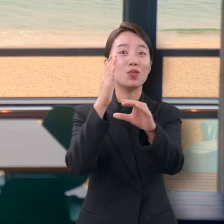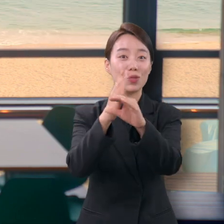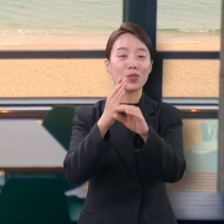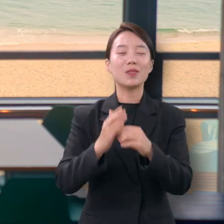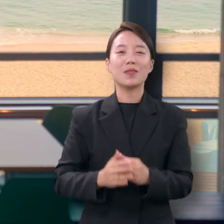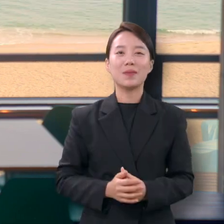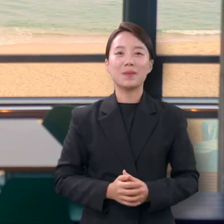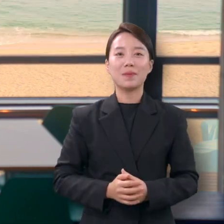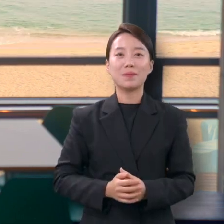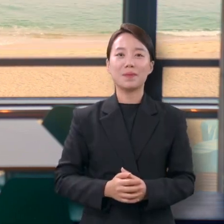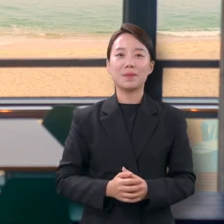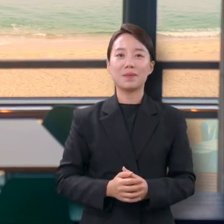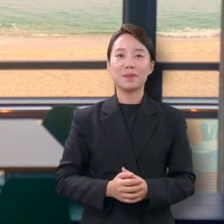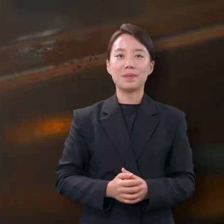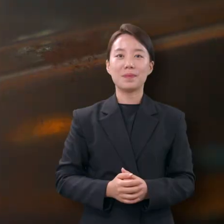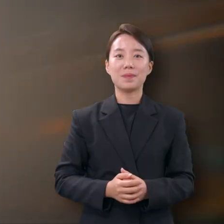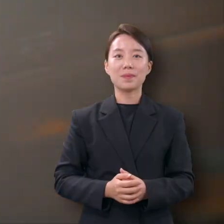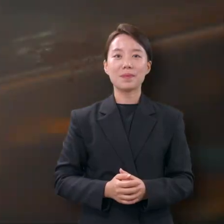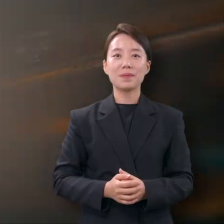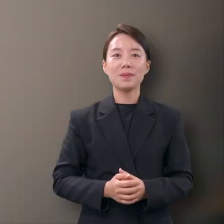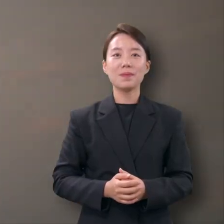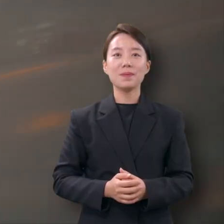찾고 있습니다.